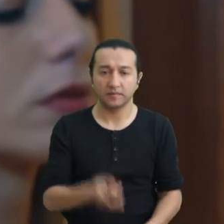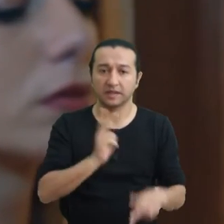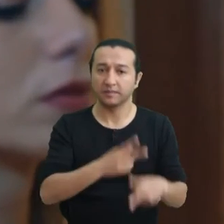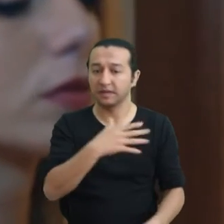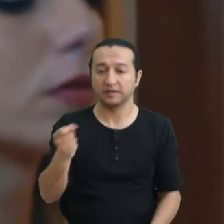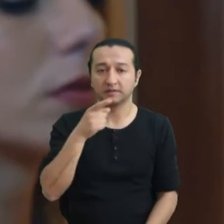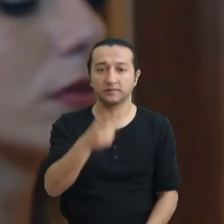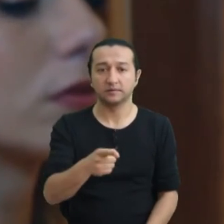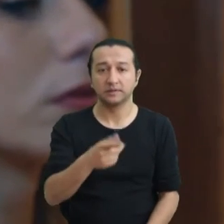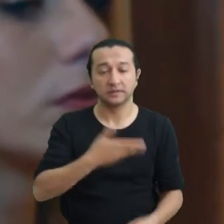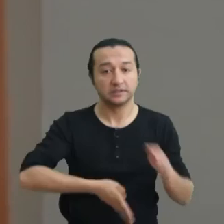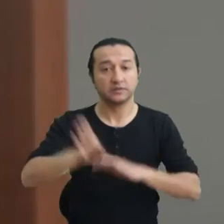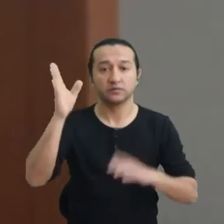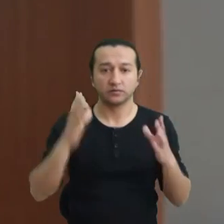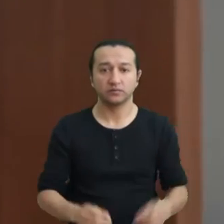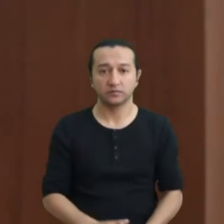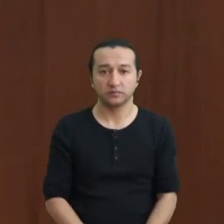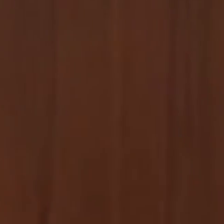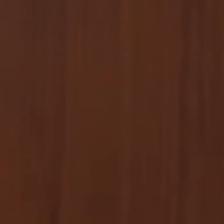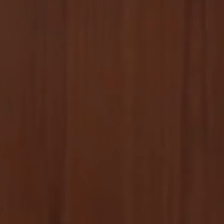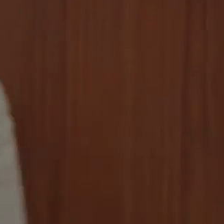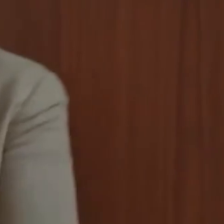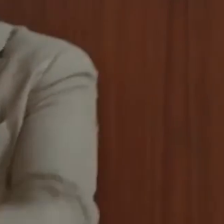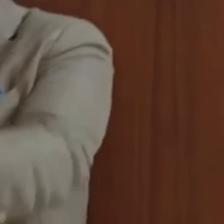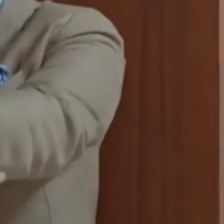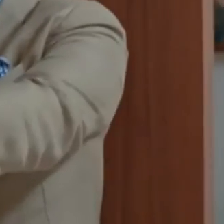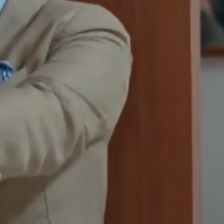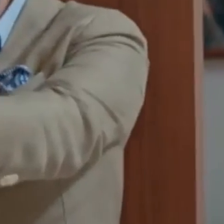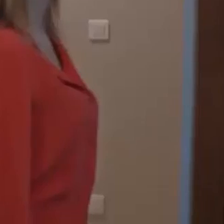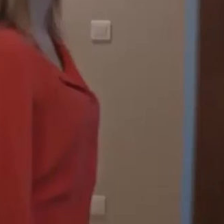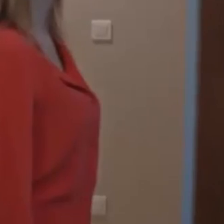Hemen alın. Gidiyoruz. Cahit bir kapıyı açtı.